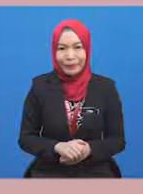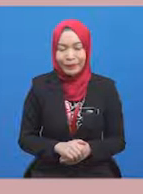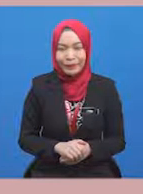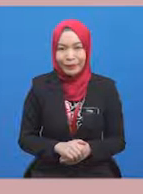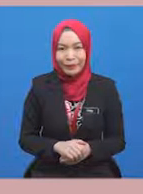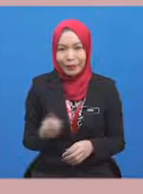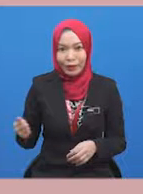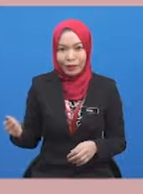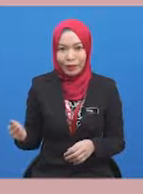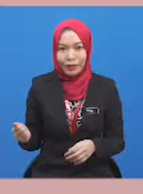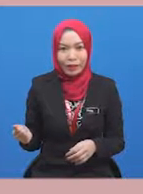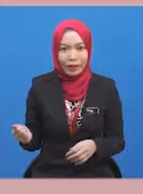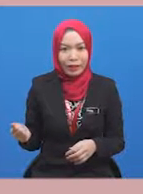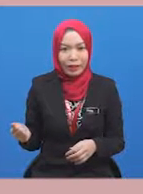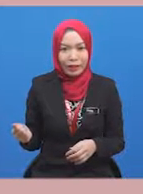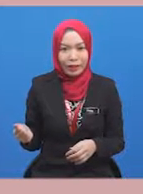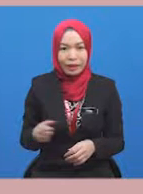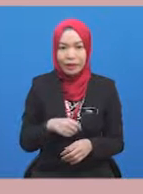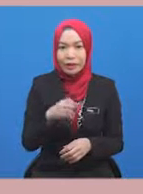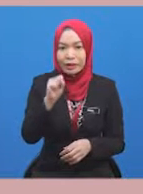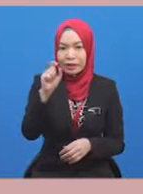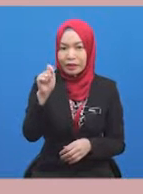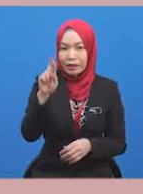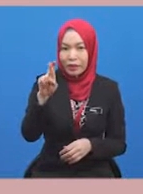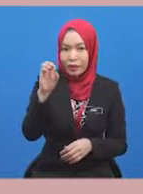Tool yang kedua ialah stroke.